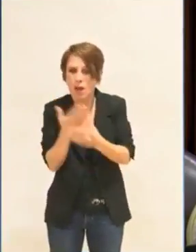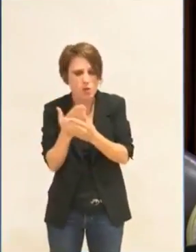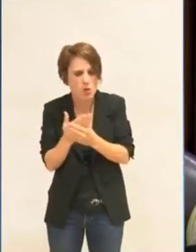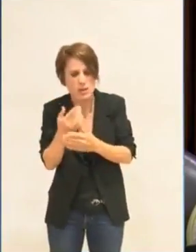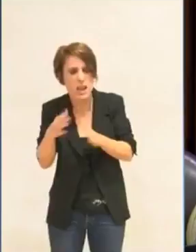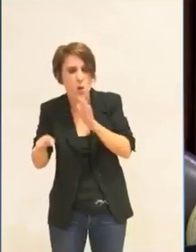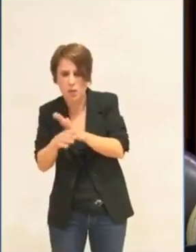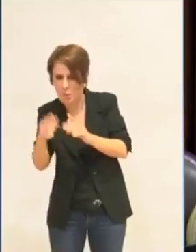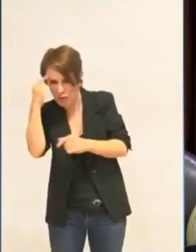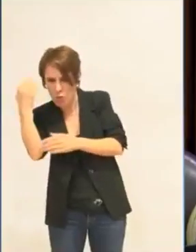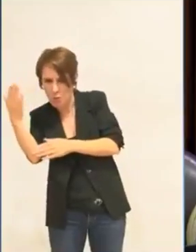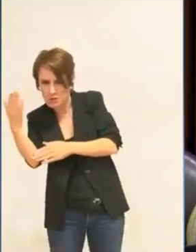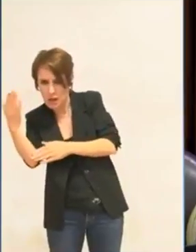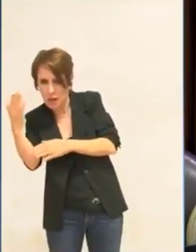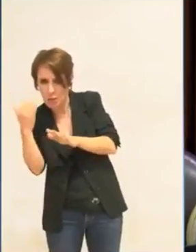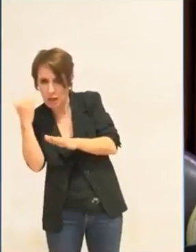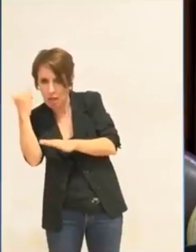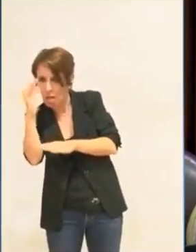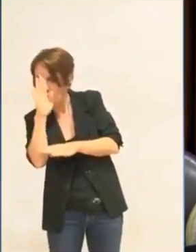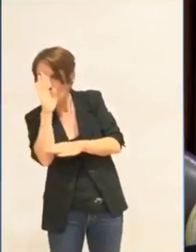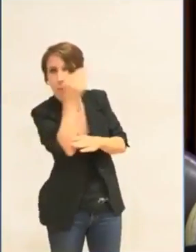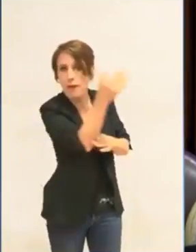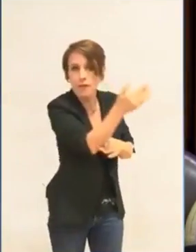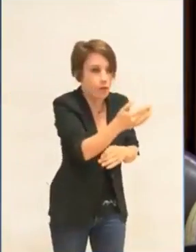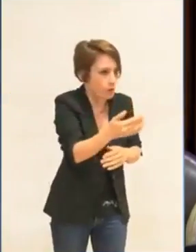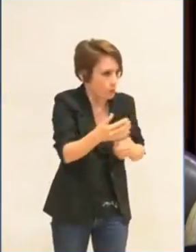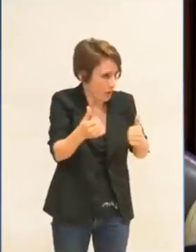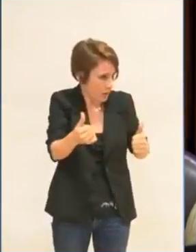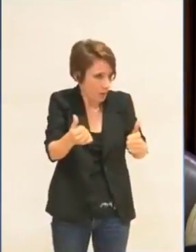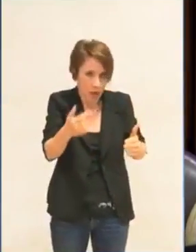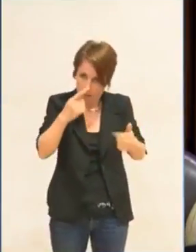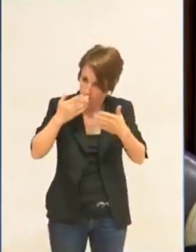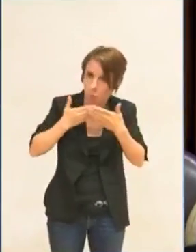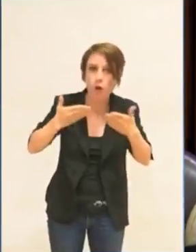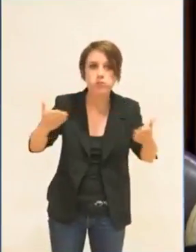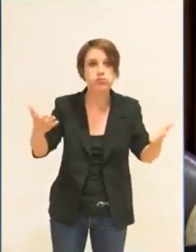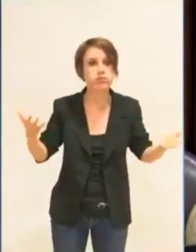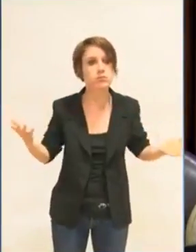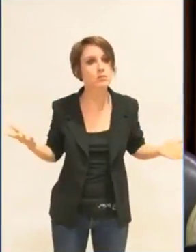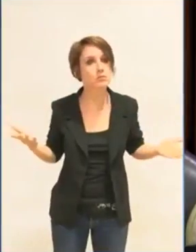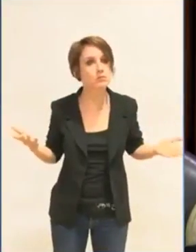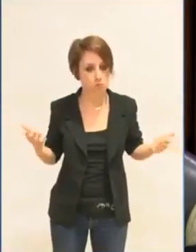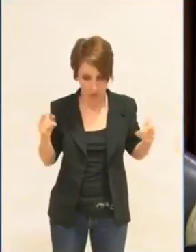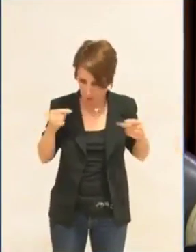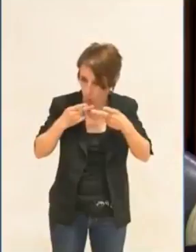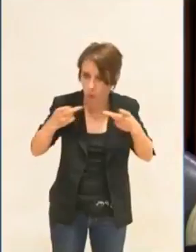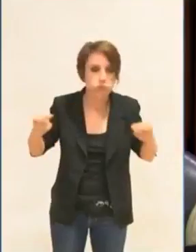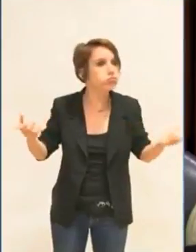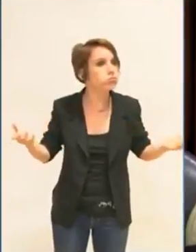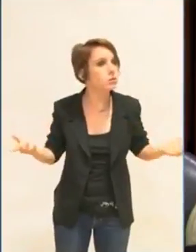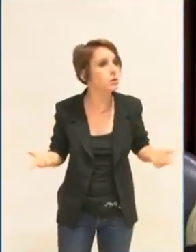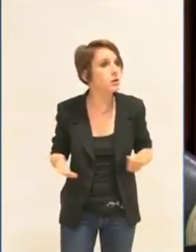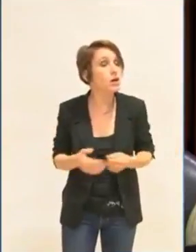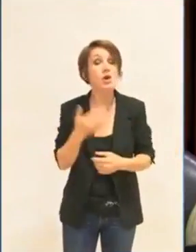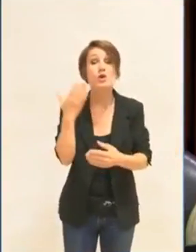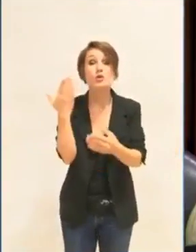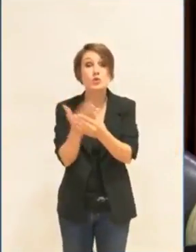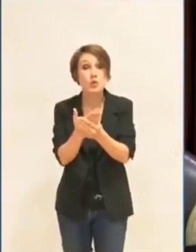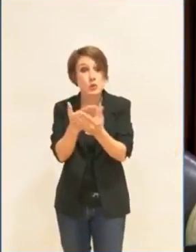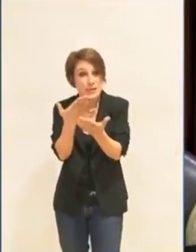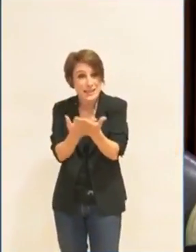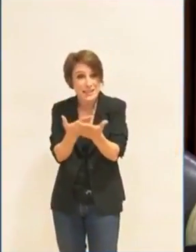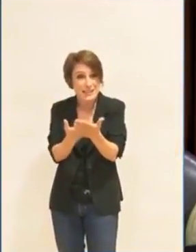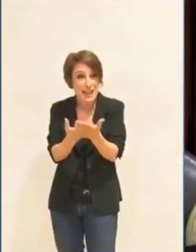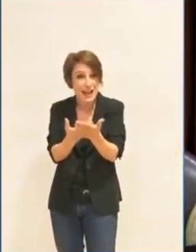aussi de pouvoir le dire aux Grenoblois, de pouvoir leur dire, sur ces dossiers-là, parce que le contexte peut aussi avoir évolué, nous